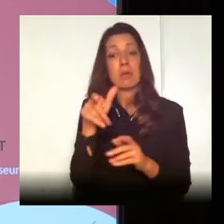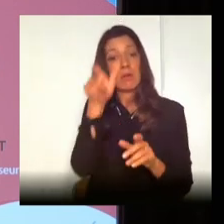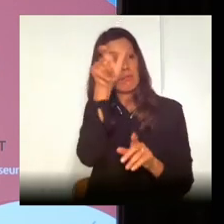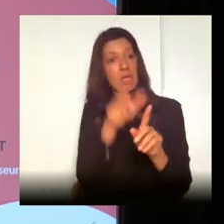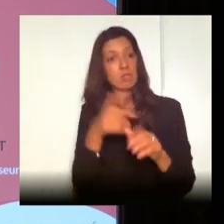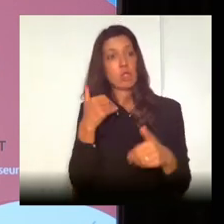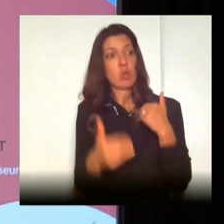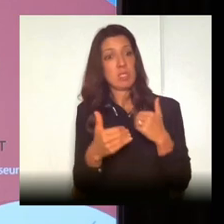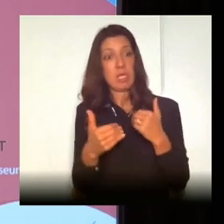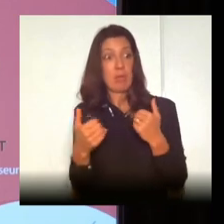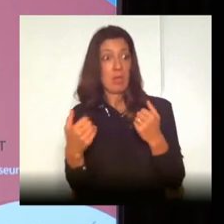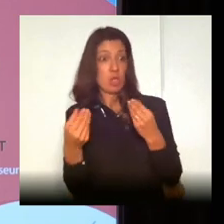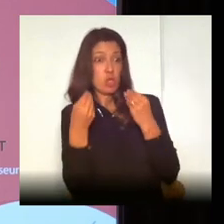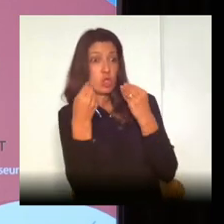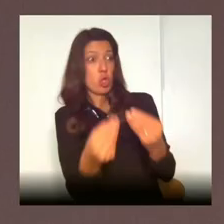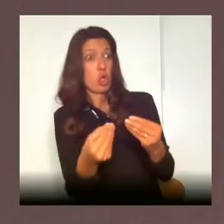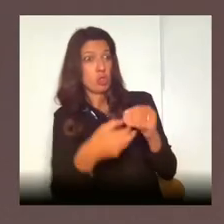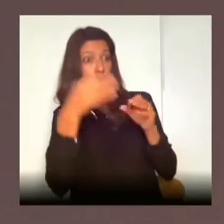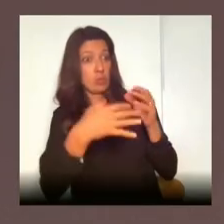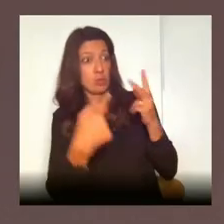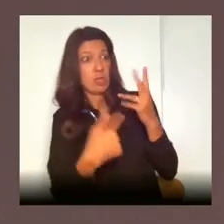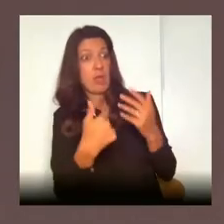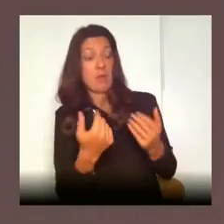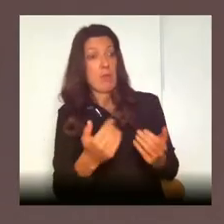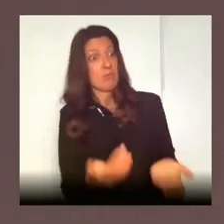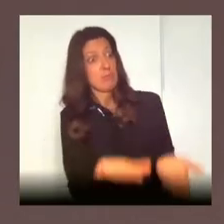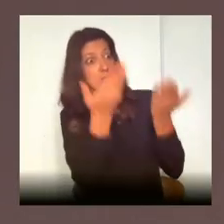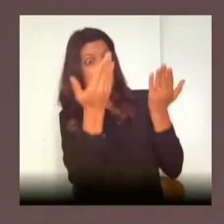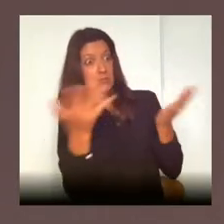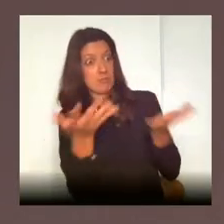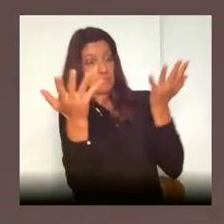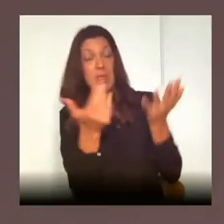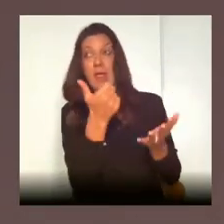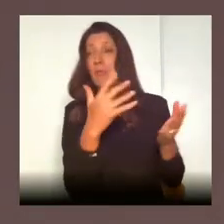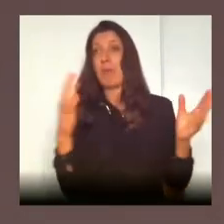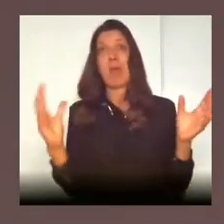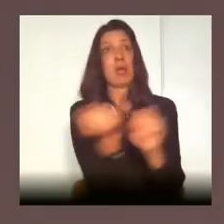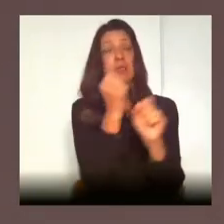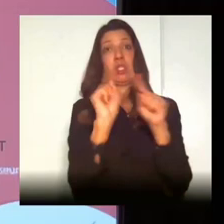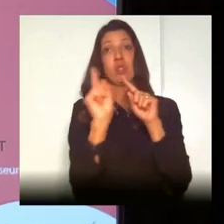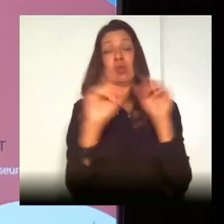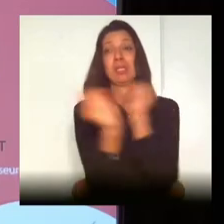puisse s'exprimer, je vous assure, elle fera des choses extraordinaires. Merci.